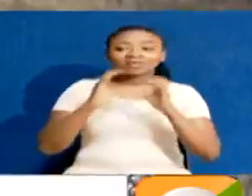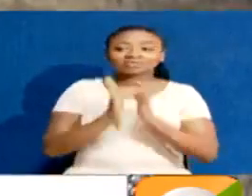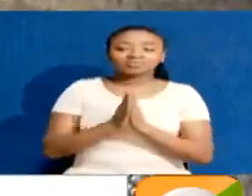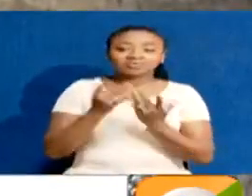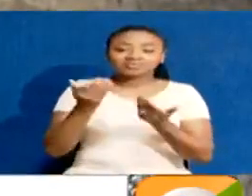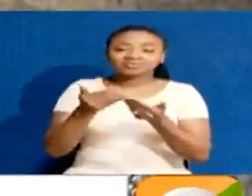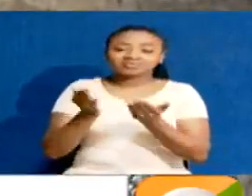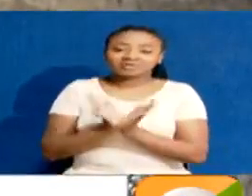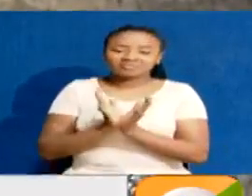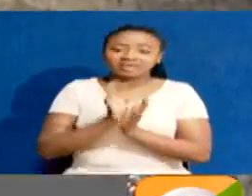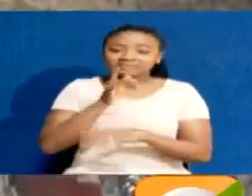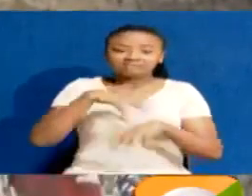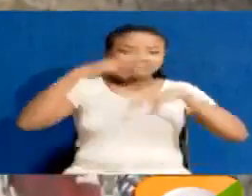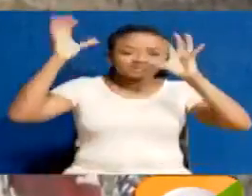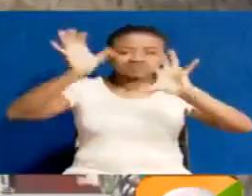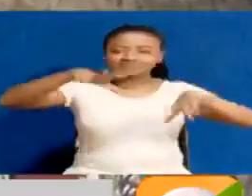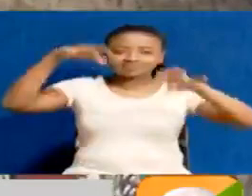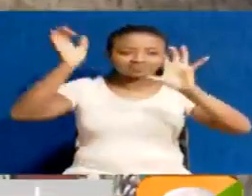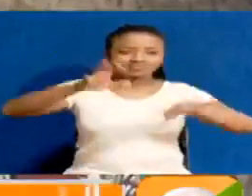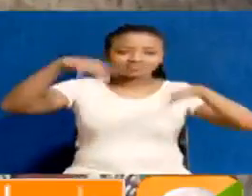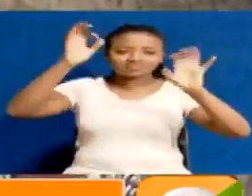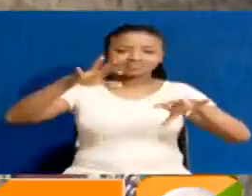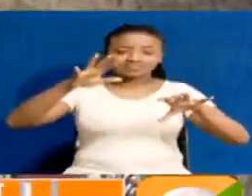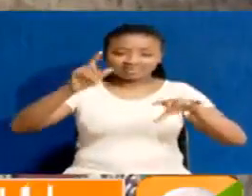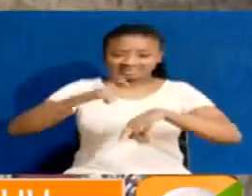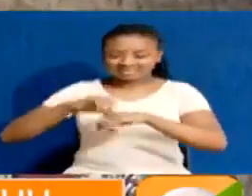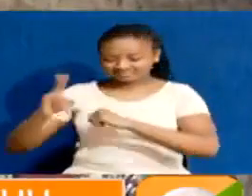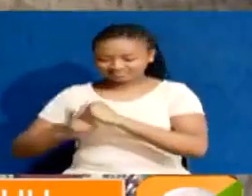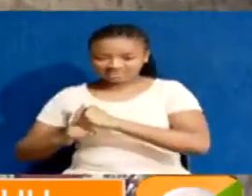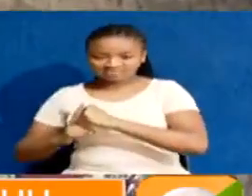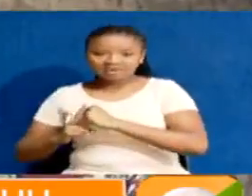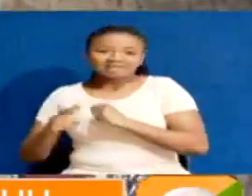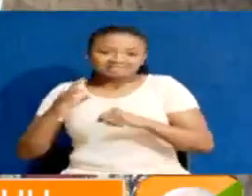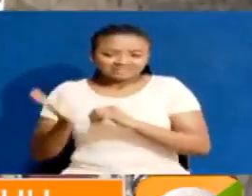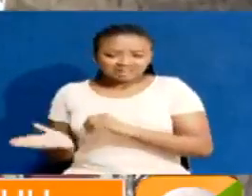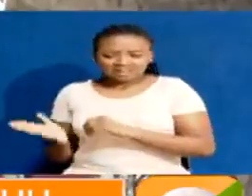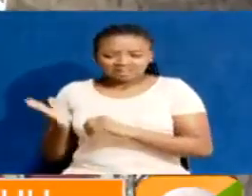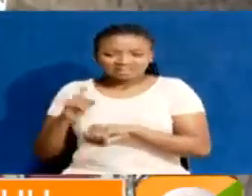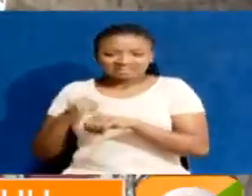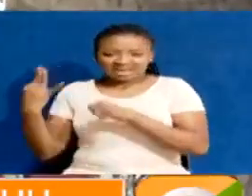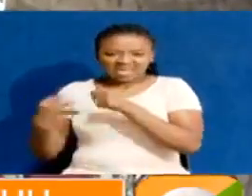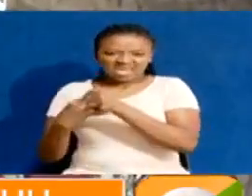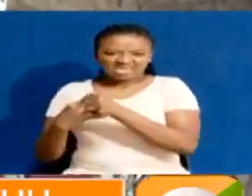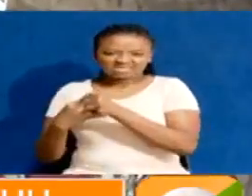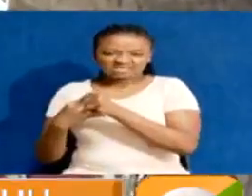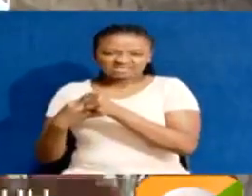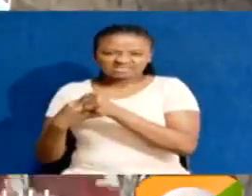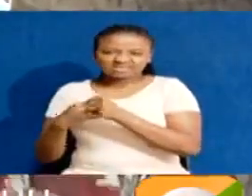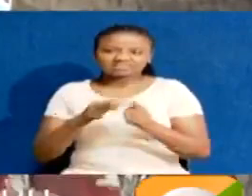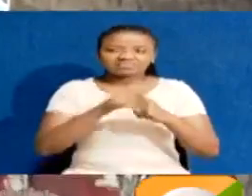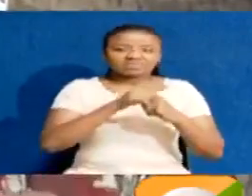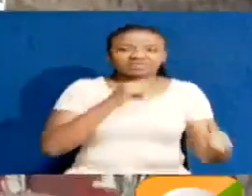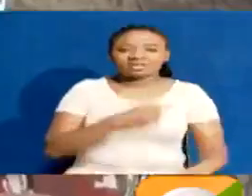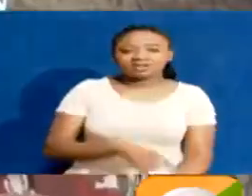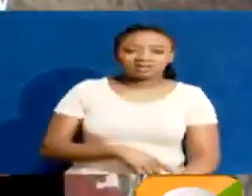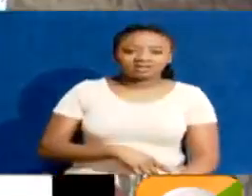Simvua imenyesha saa 1. So mauaji yametokea kama saa 2:30 hapo. So hiyo si kusema mtu alikuja kuangalia shamba usiku. Hakuna mtu